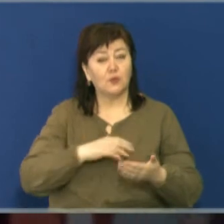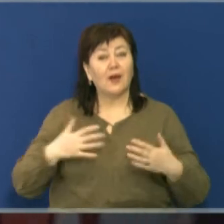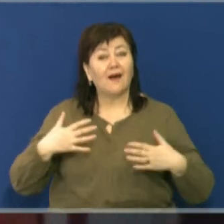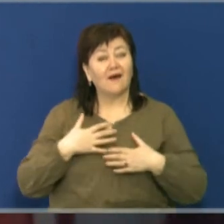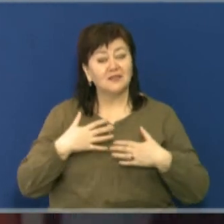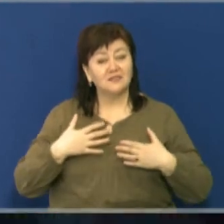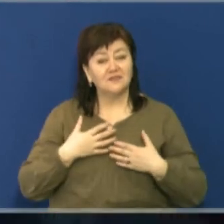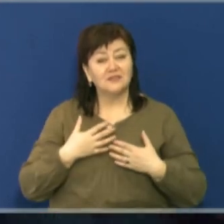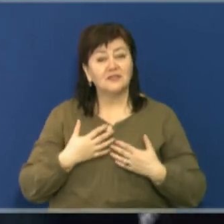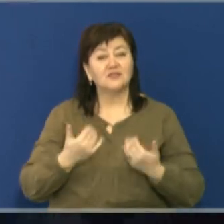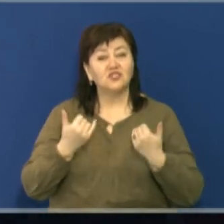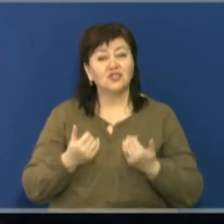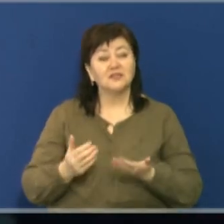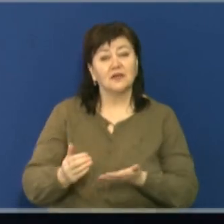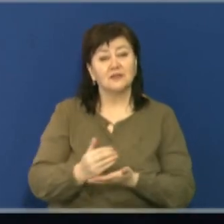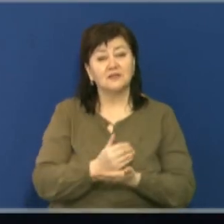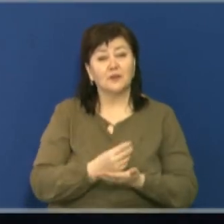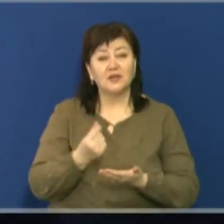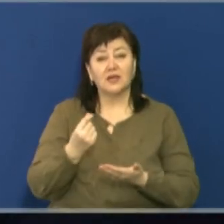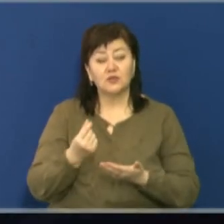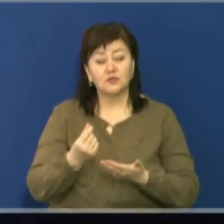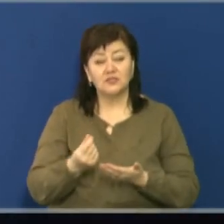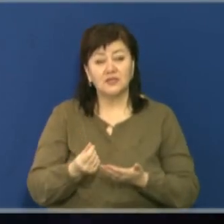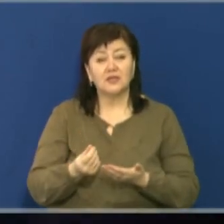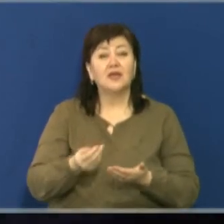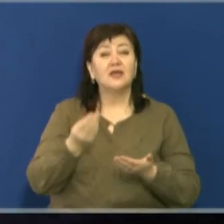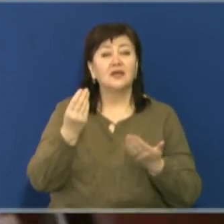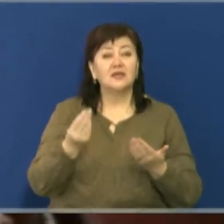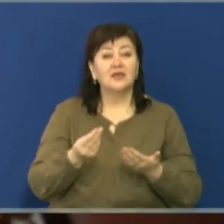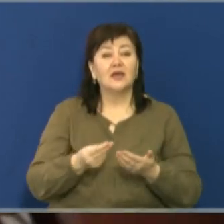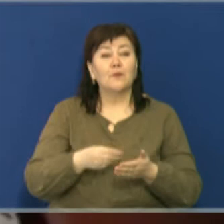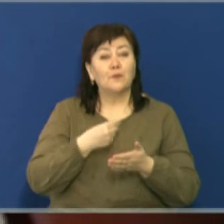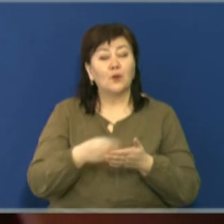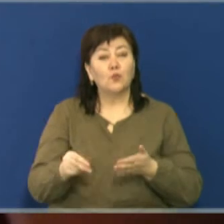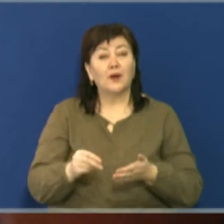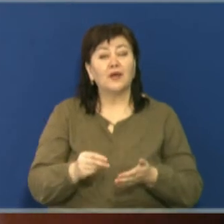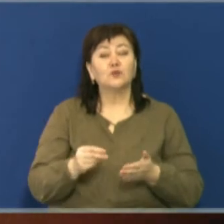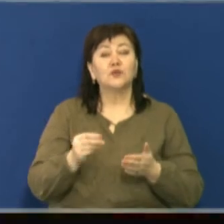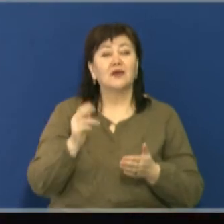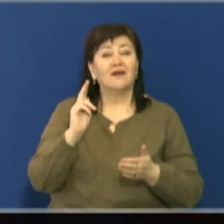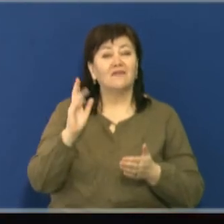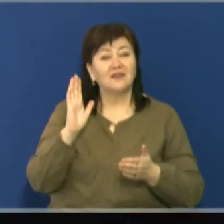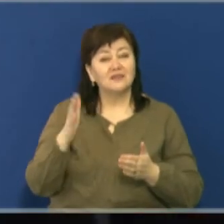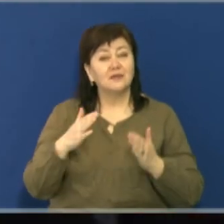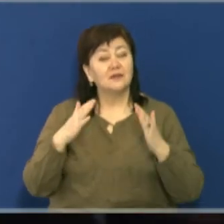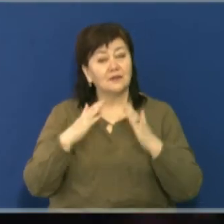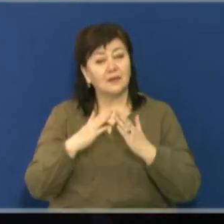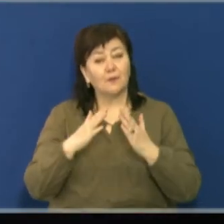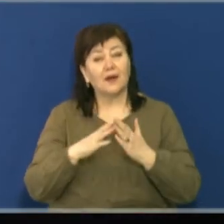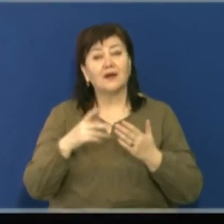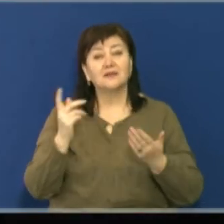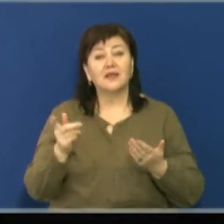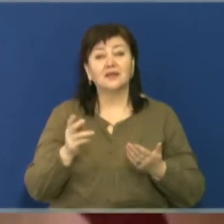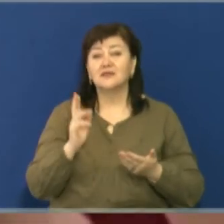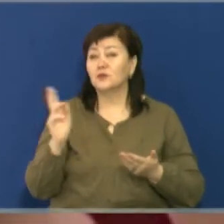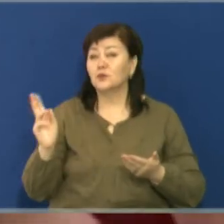жинап, мұқтаж жандарға тұрғын үй сатып әперіп, балаларды мектепке дайындауға көмектесуде. Болашақта мұқтаж отбасылардың тұрғын үй мәселесін шешу